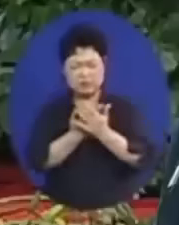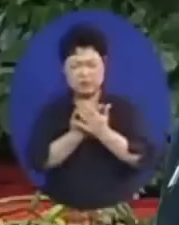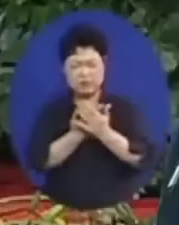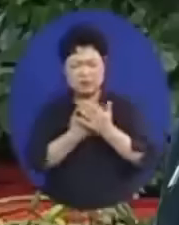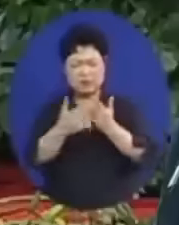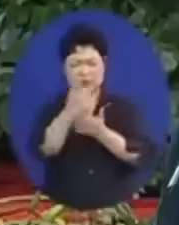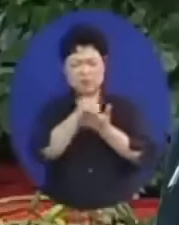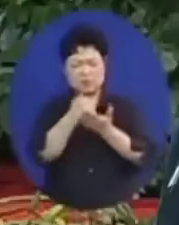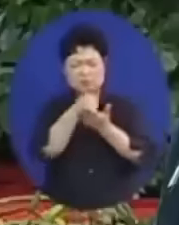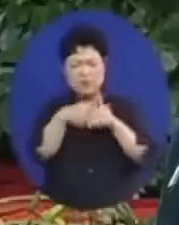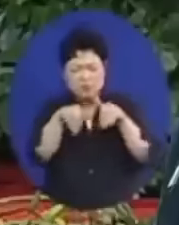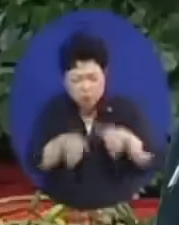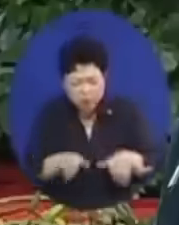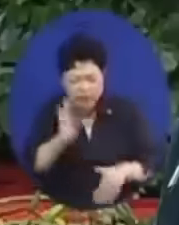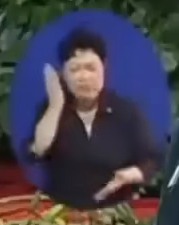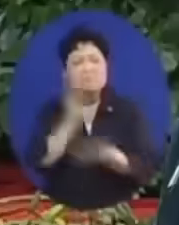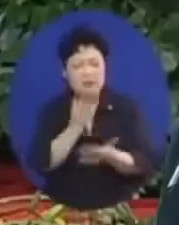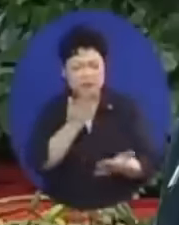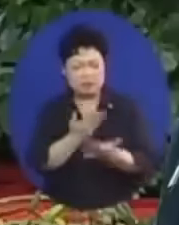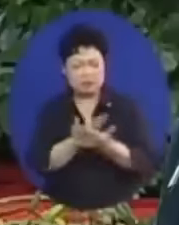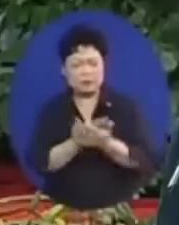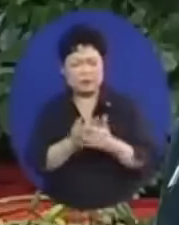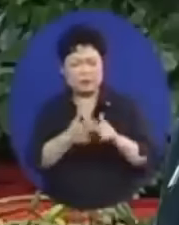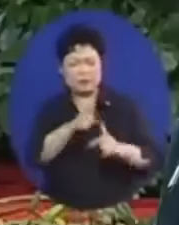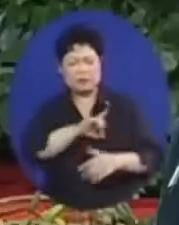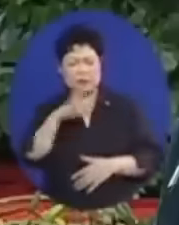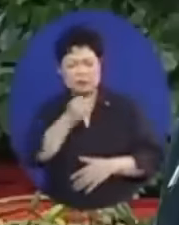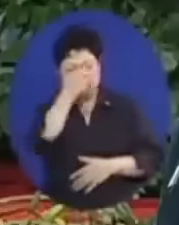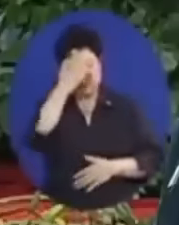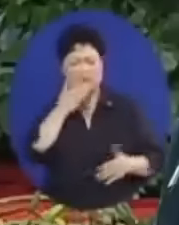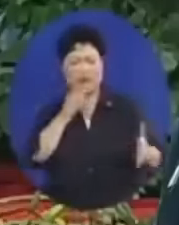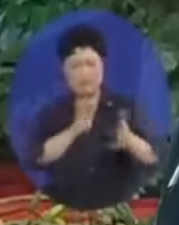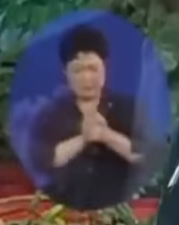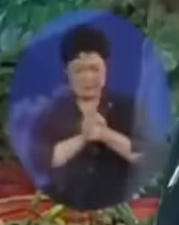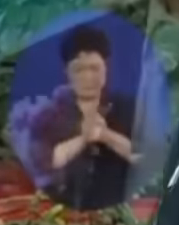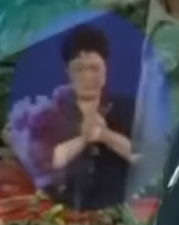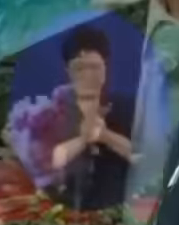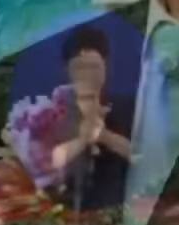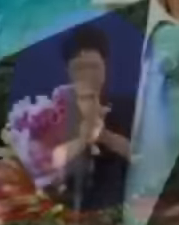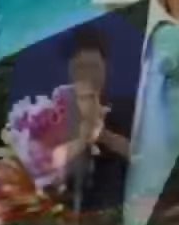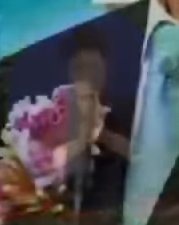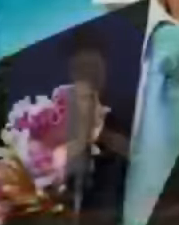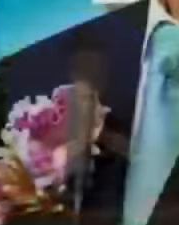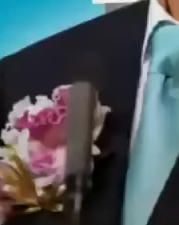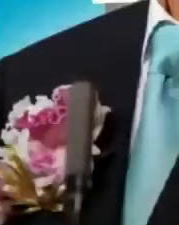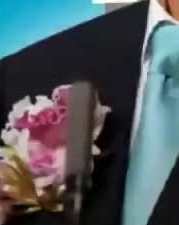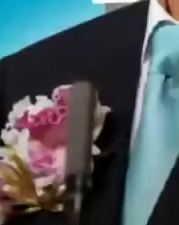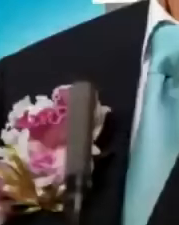운명의 노예가 되지 않게 도와주시옵소서. 예수님 이름으로 기도드립니다. 아멘.